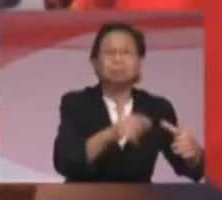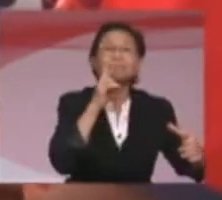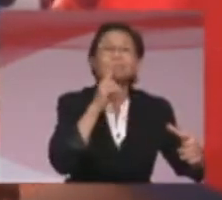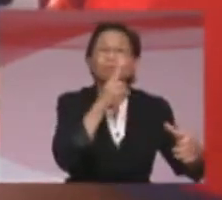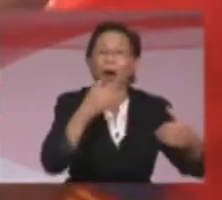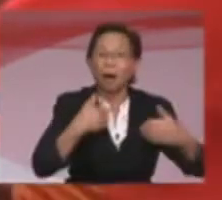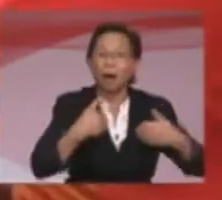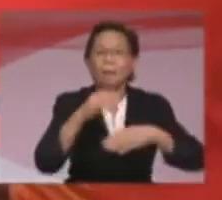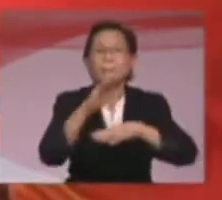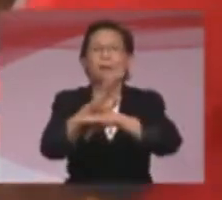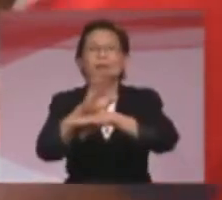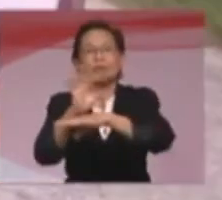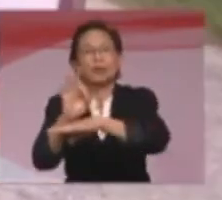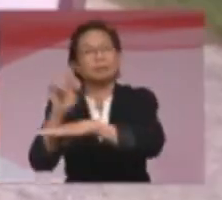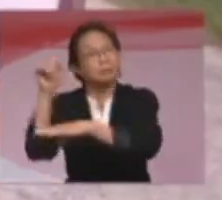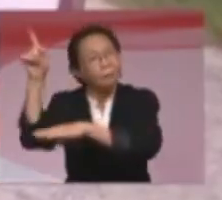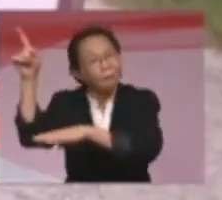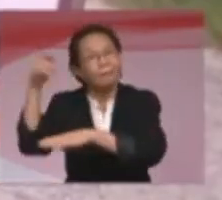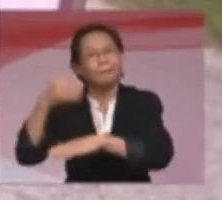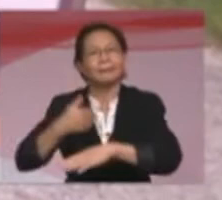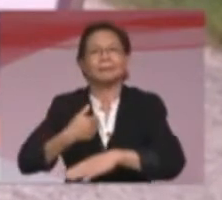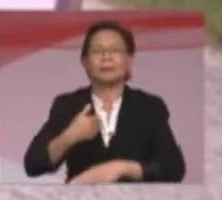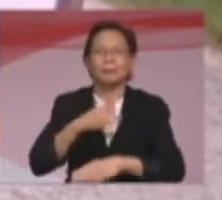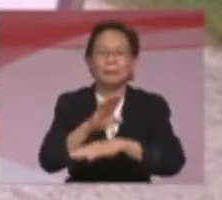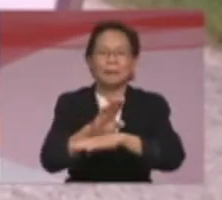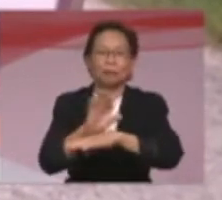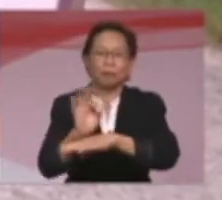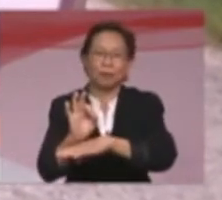Kalau tak silap saya, di Brickfield ada kluster restoran. Jadi